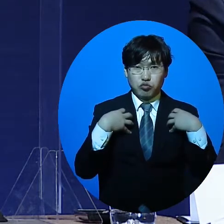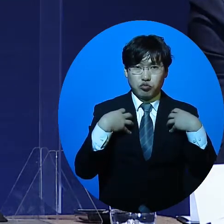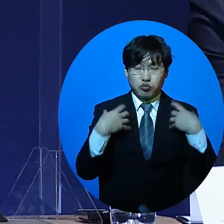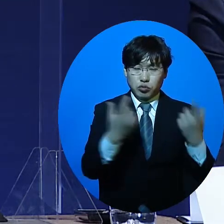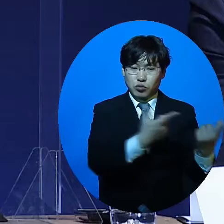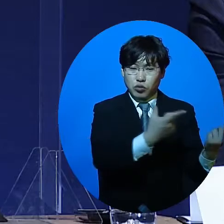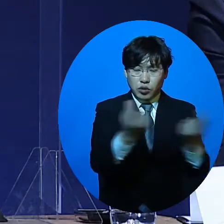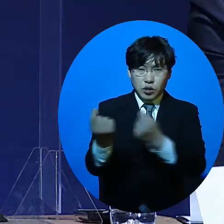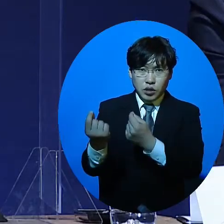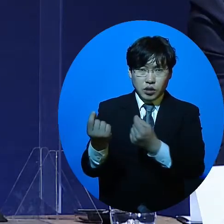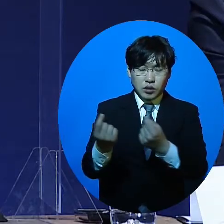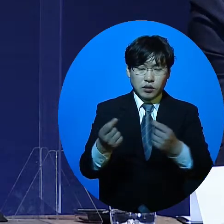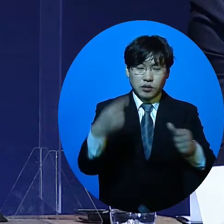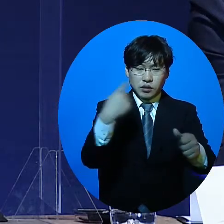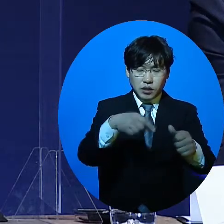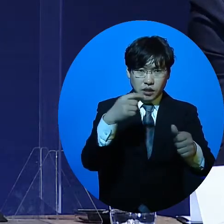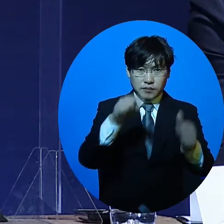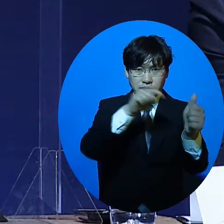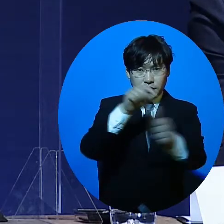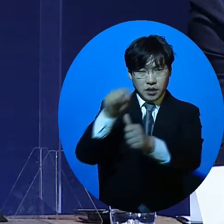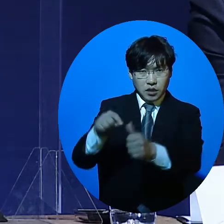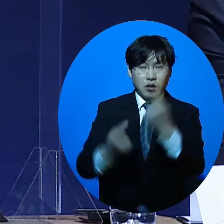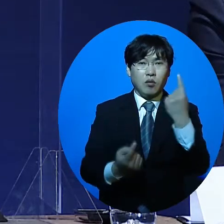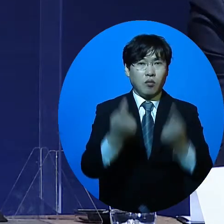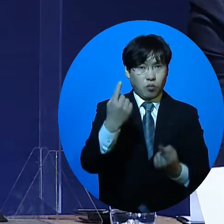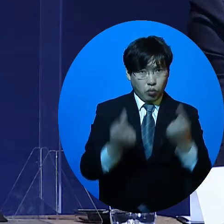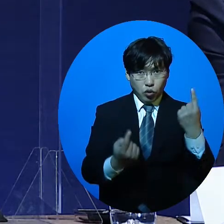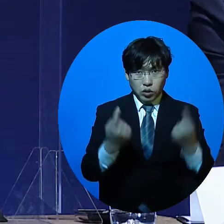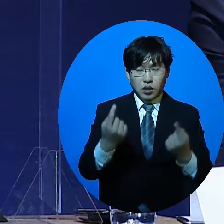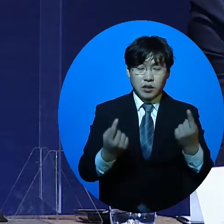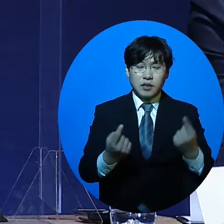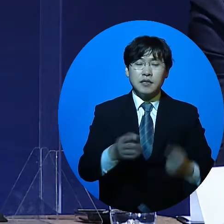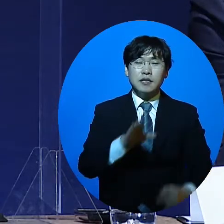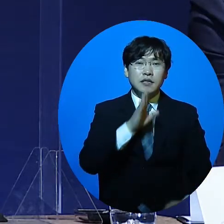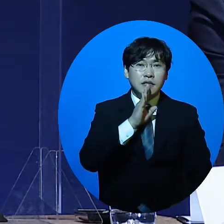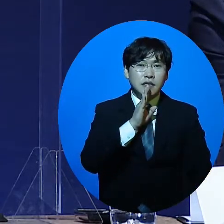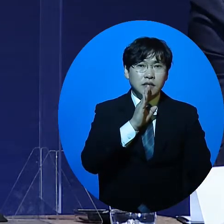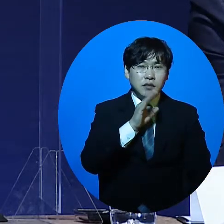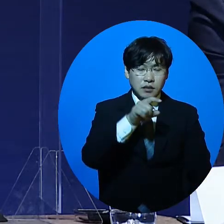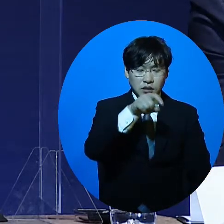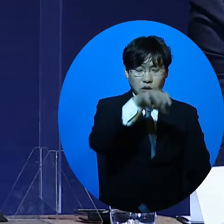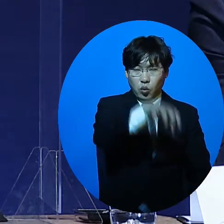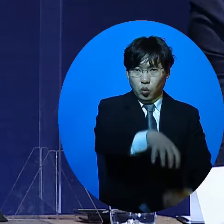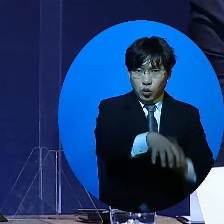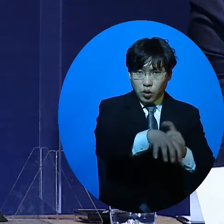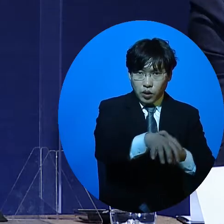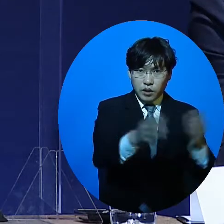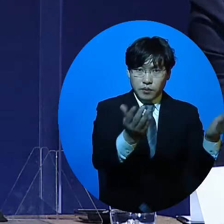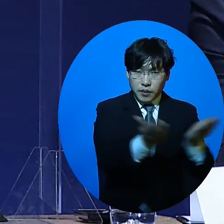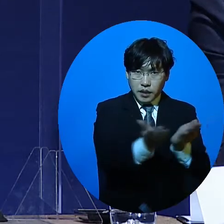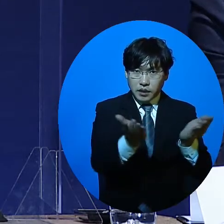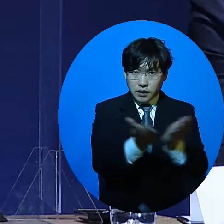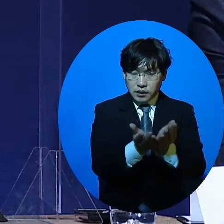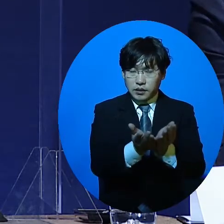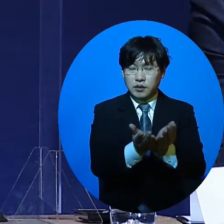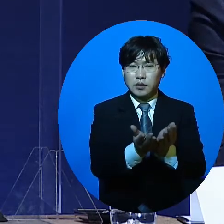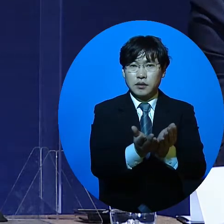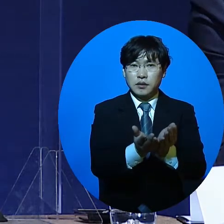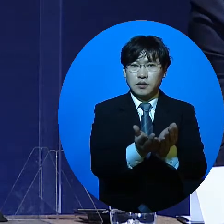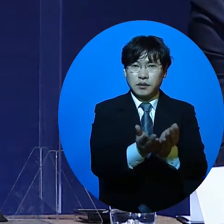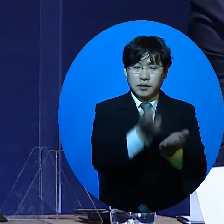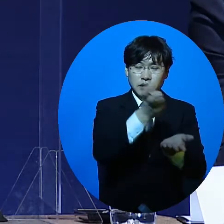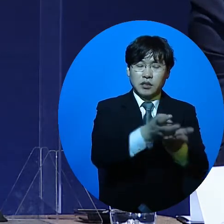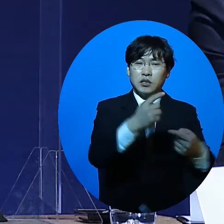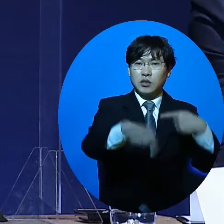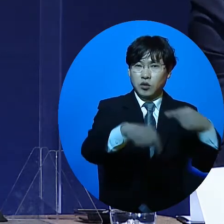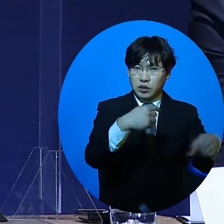장애인 체육을 수용하기보다는 우리가 현장에서 맞는 그런 여러 가지 체육 정책, 장애인 체육 정책이